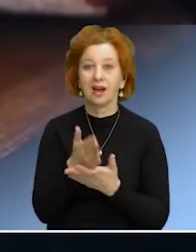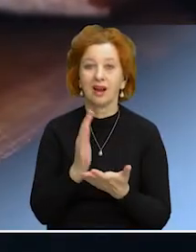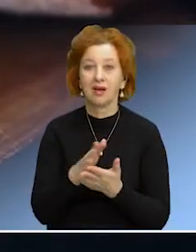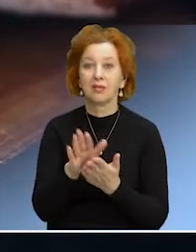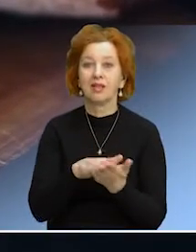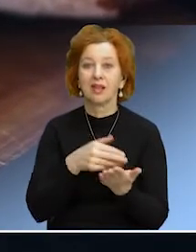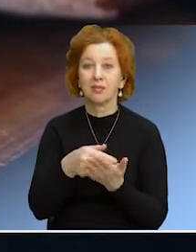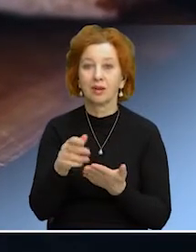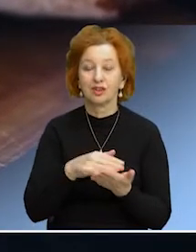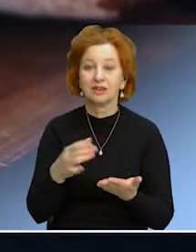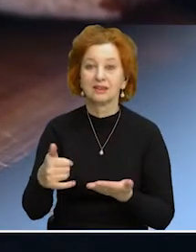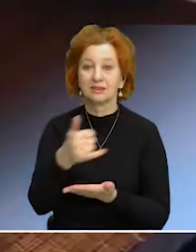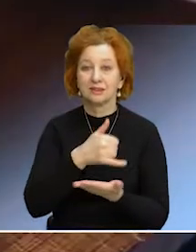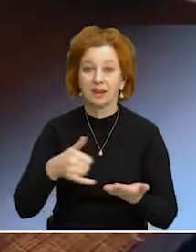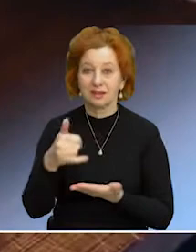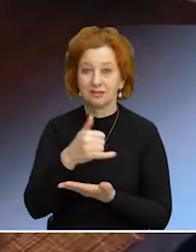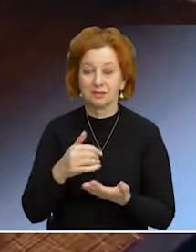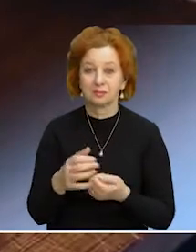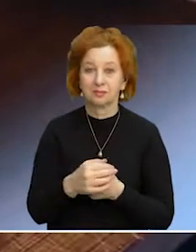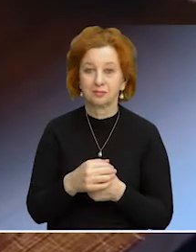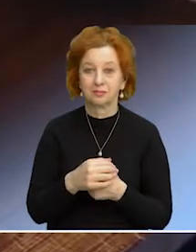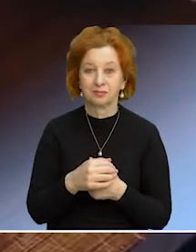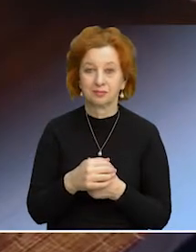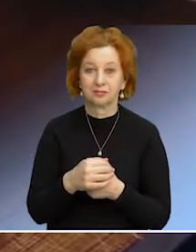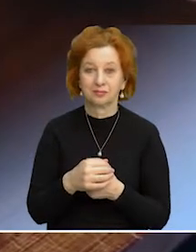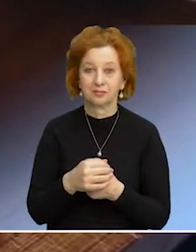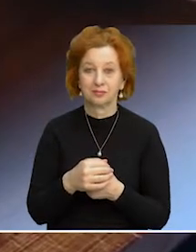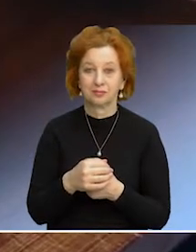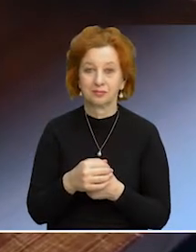Часть хлеба намажьте соусом из оливок.